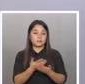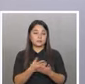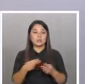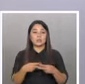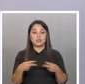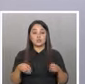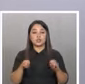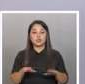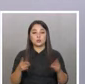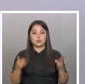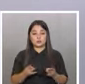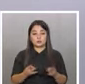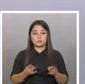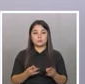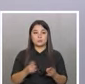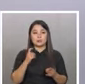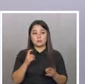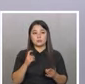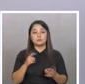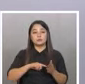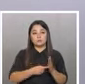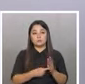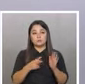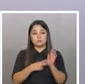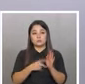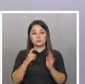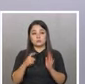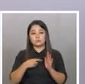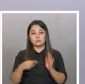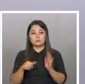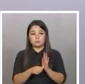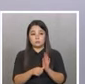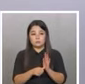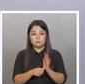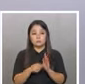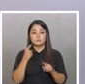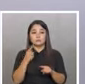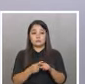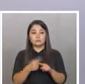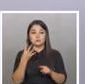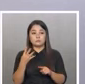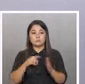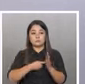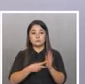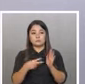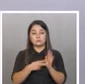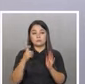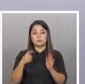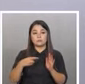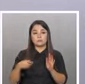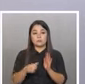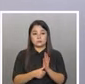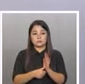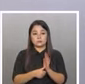Теңдеуді шешіңіздер. X көбейтілген 7x азайтылған 6 қосу 4 көбейтілген 7x азайтылған